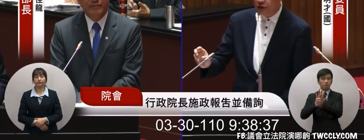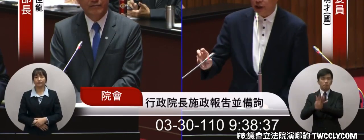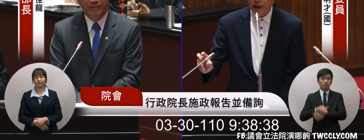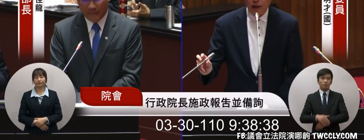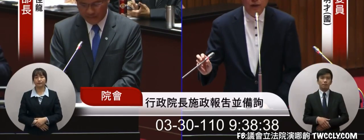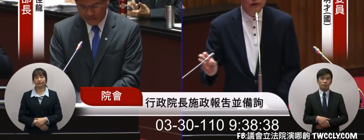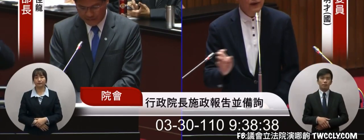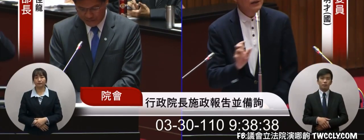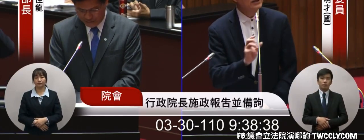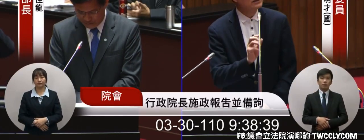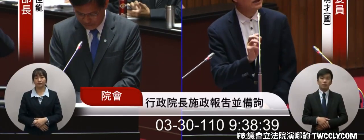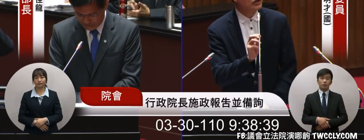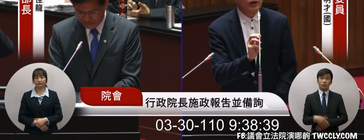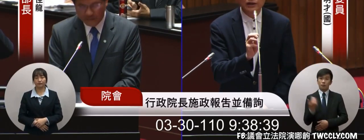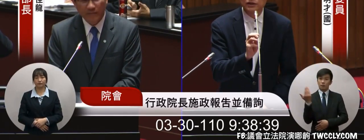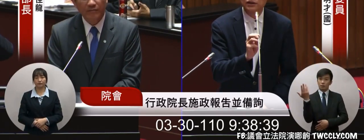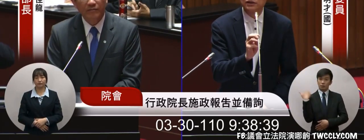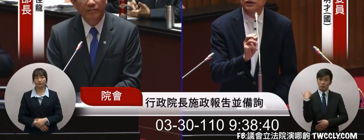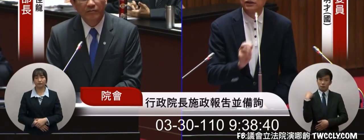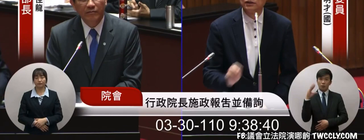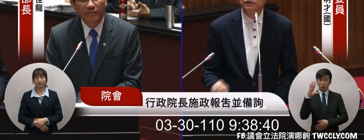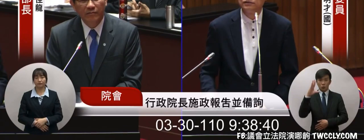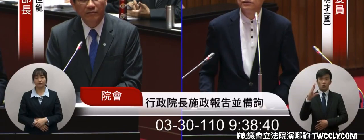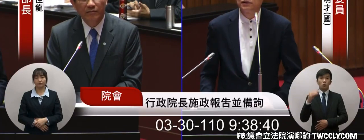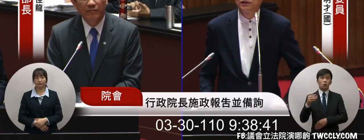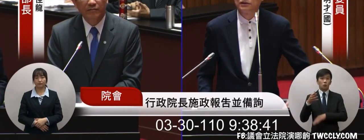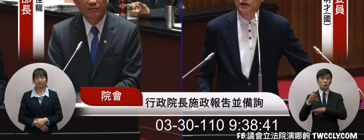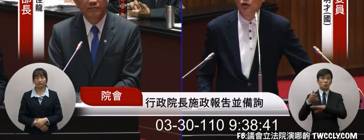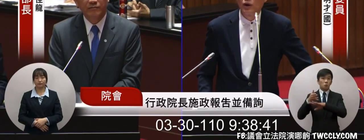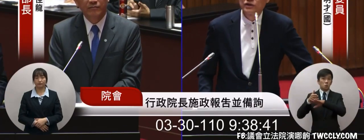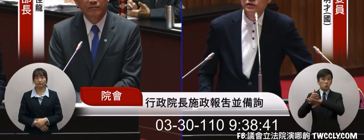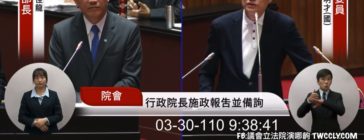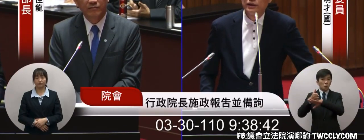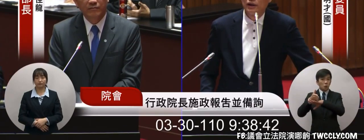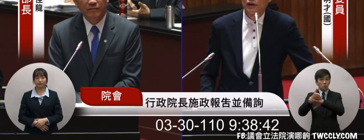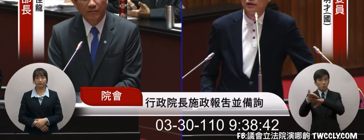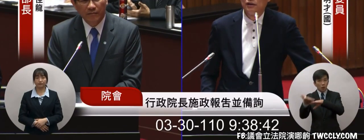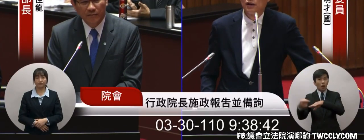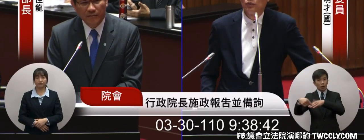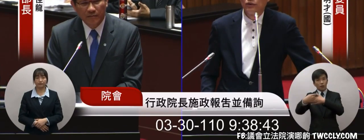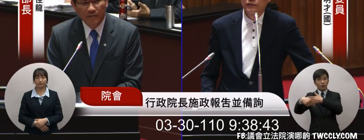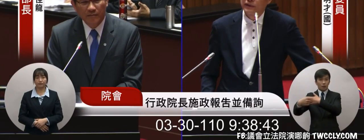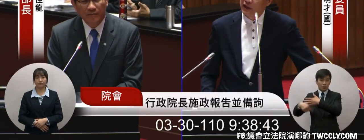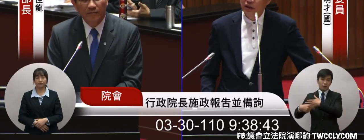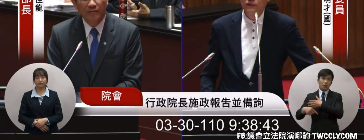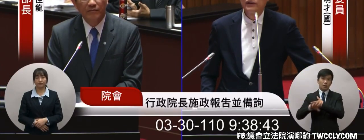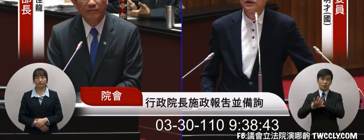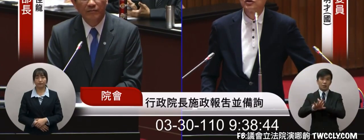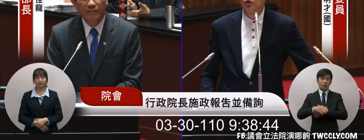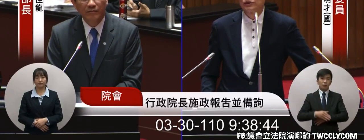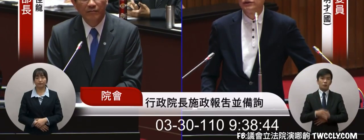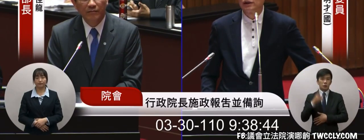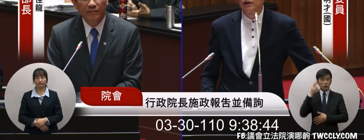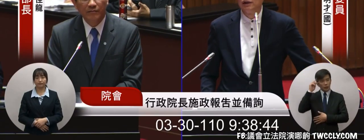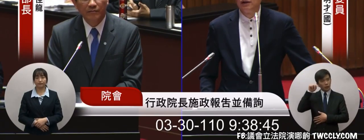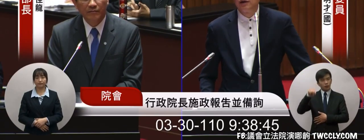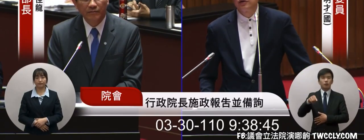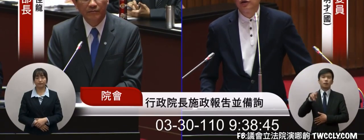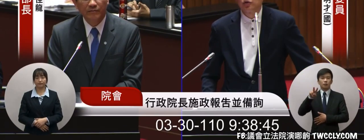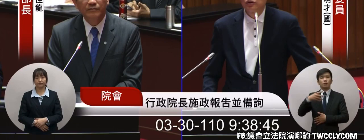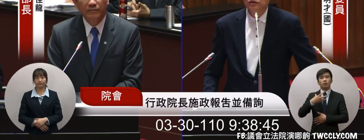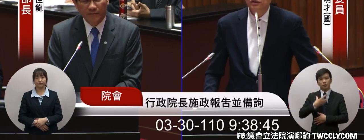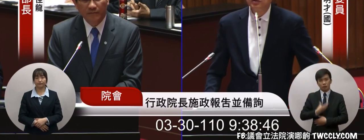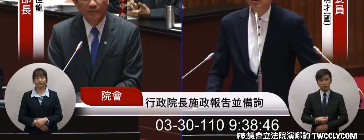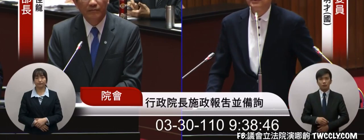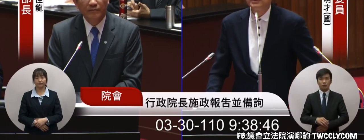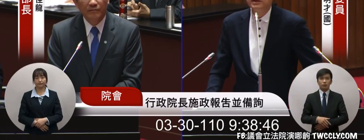日前啊發生了遊覽車的這個傷亡事件啊我們感到非常的痛心因為